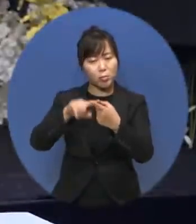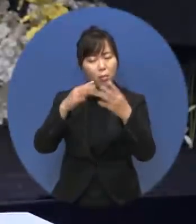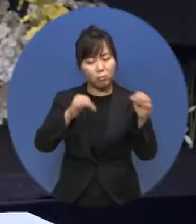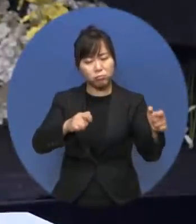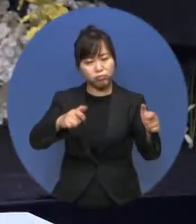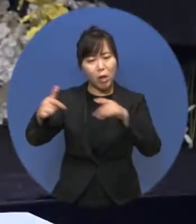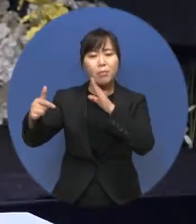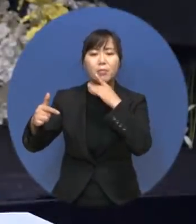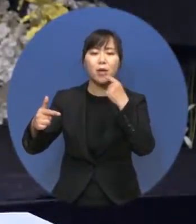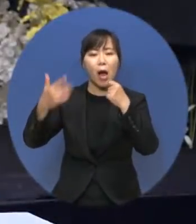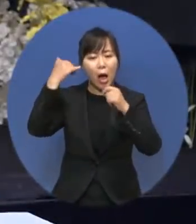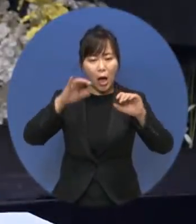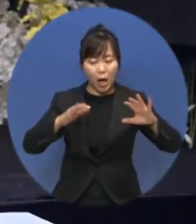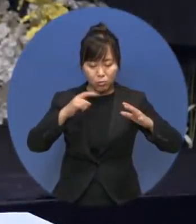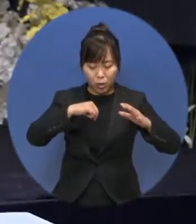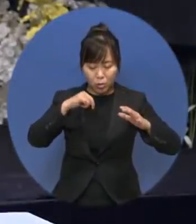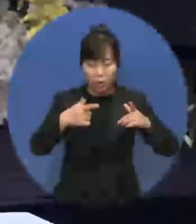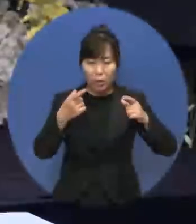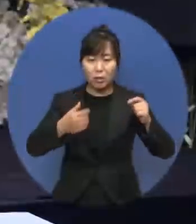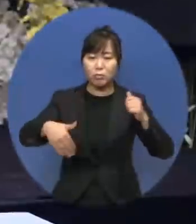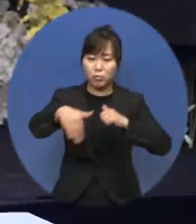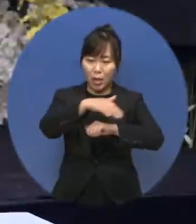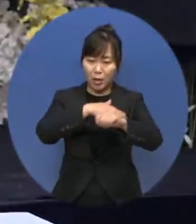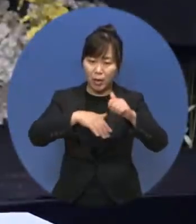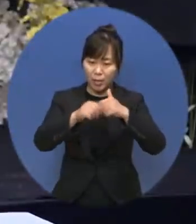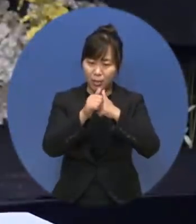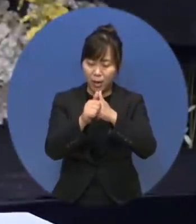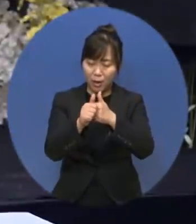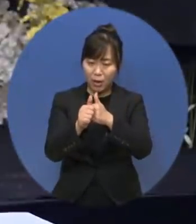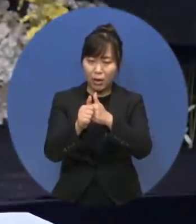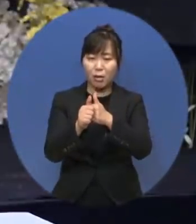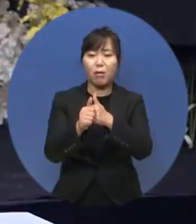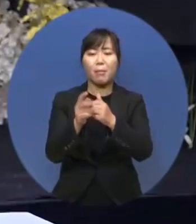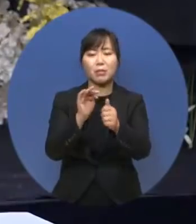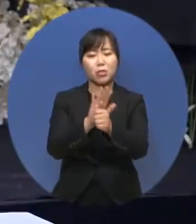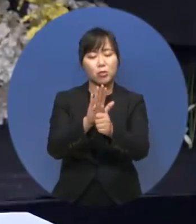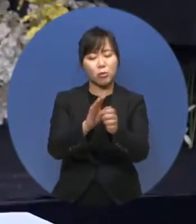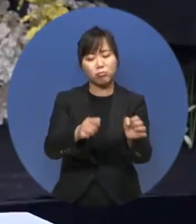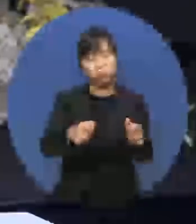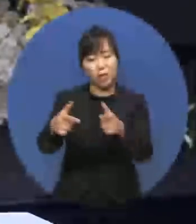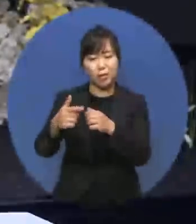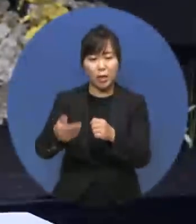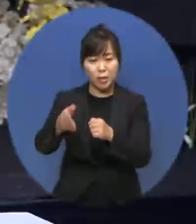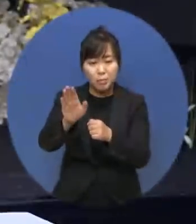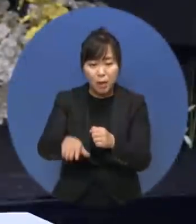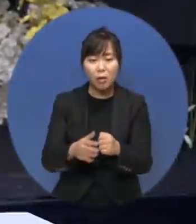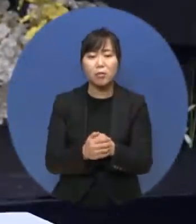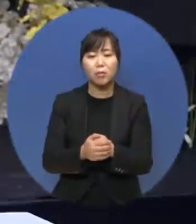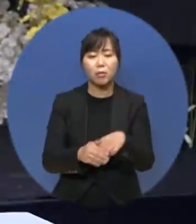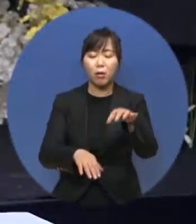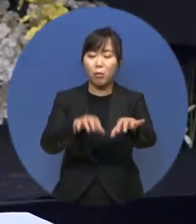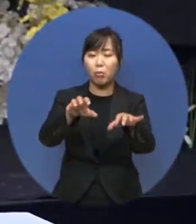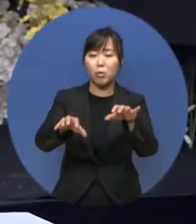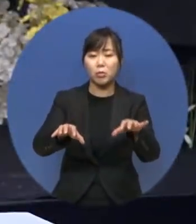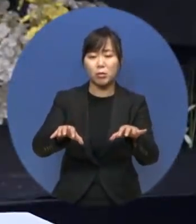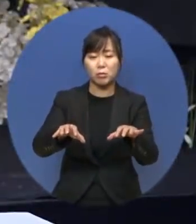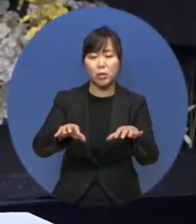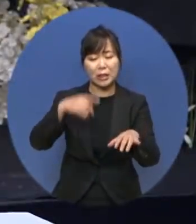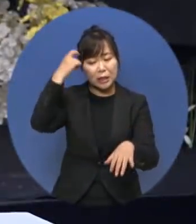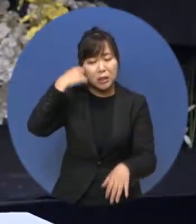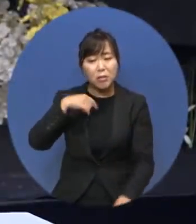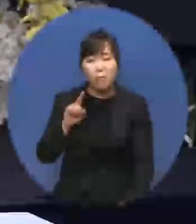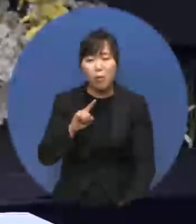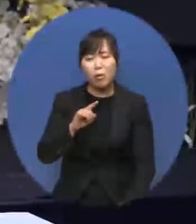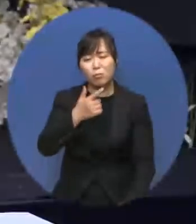게 사실입니다. 우리나라에서도 그런 흐름에 발을 맞추어서 지원이 많이 늘어났죠. 하지만 현장의 눈으로 보시면